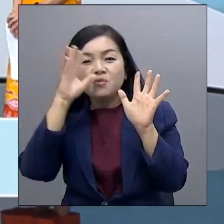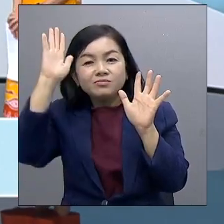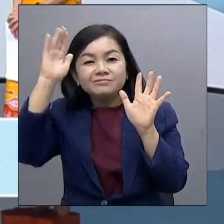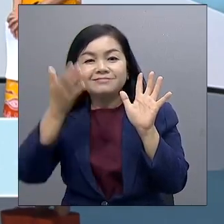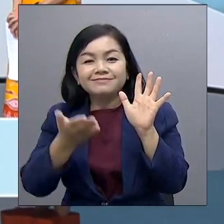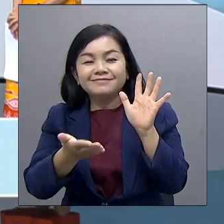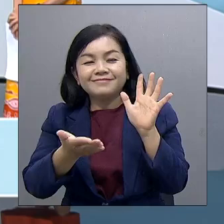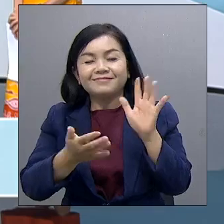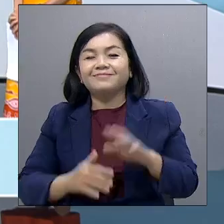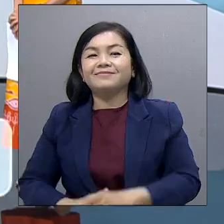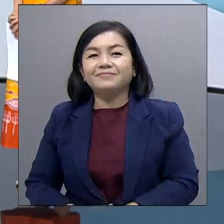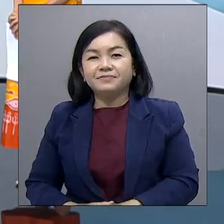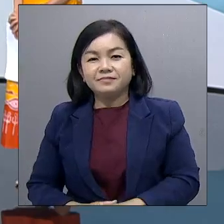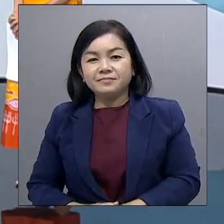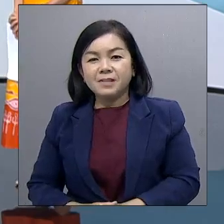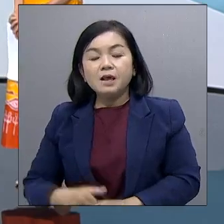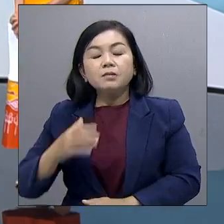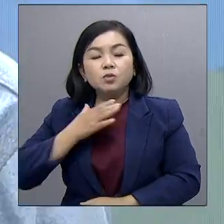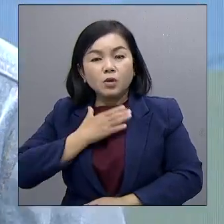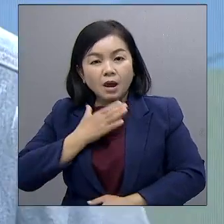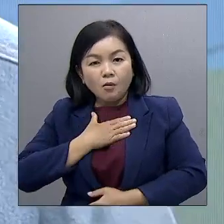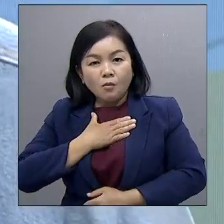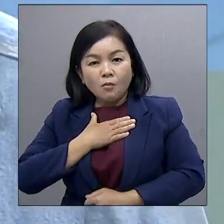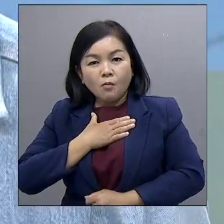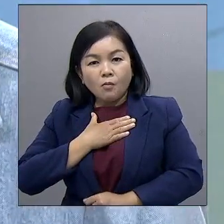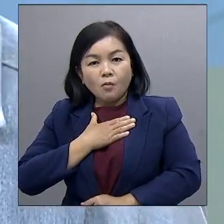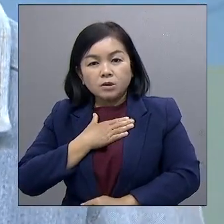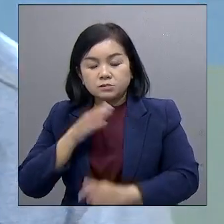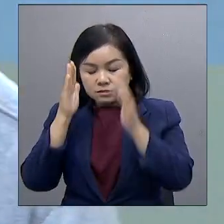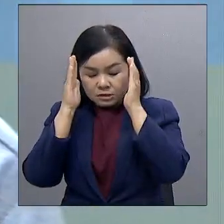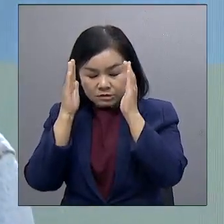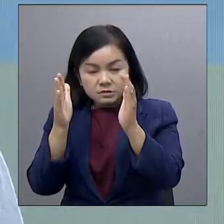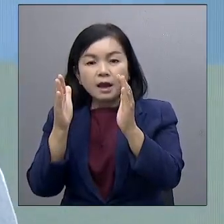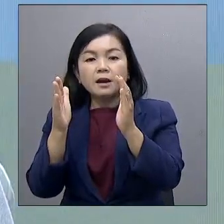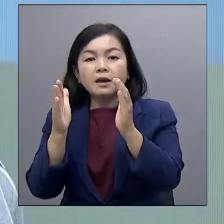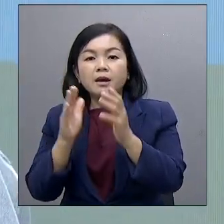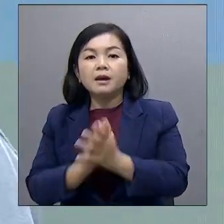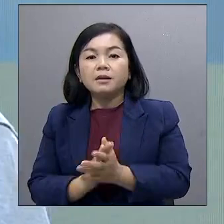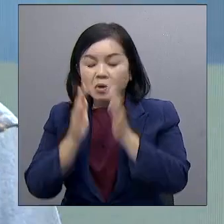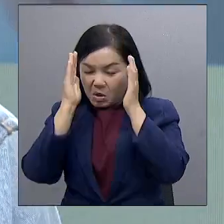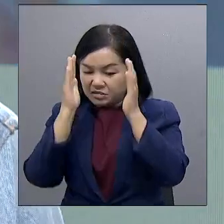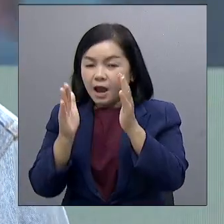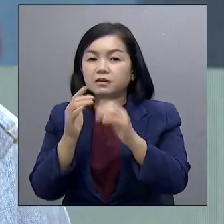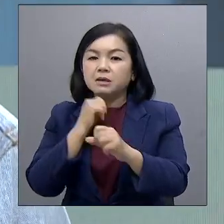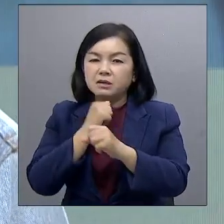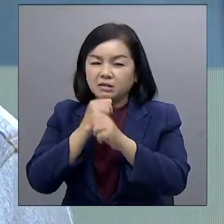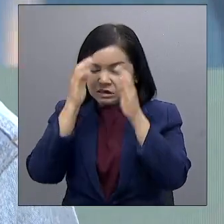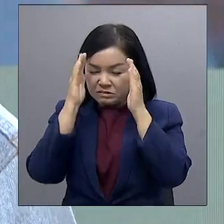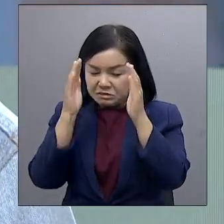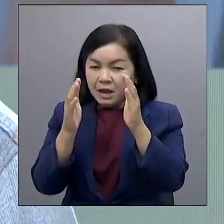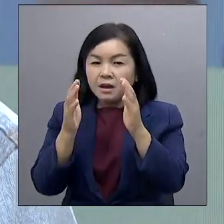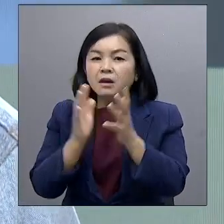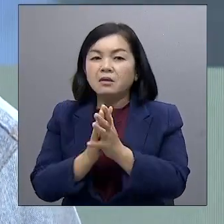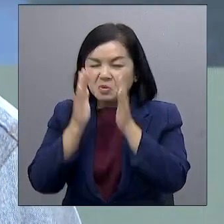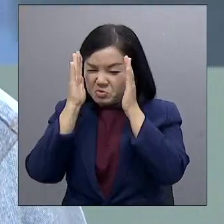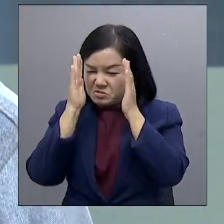อ่ะเรี้ยงเรียงเป็นคนที่ถ้าผมมองเป็นคนที่จริงใจมากๆหมายถึงจริงใจจริงจังจริงใจแบบจริงจังจนบางที